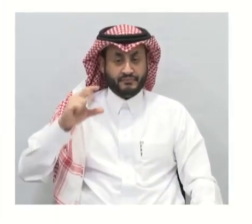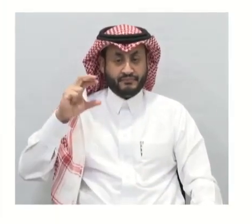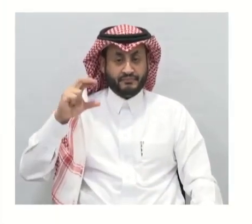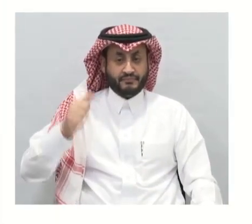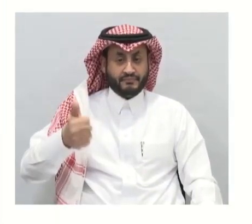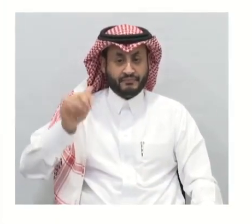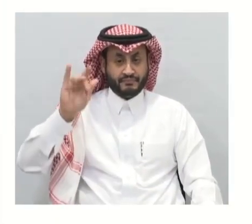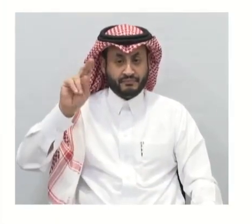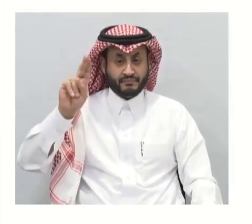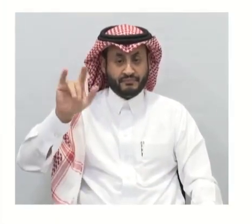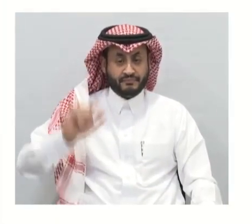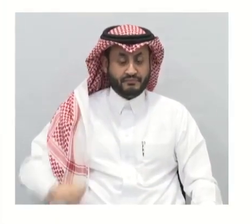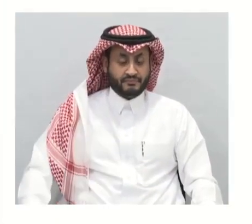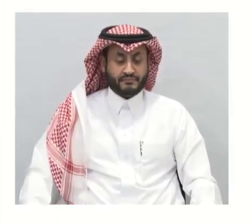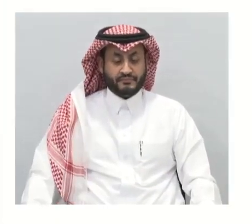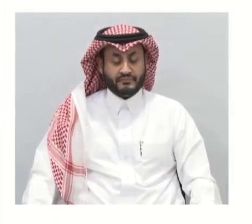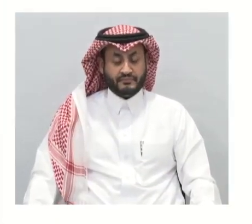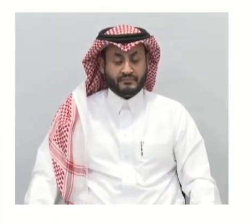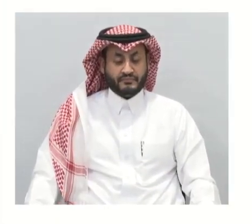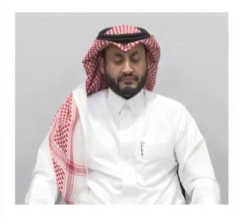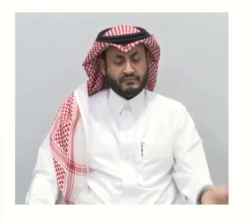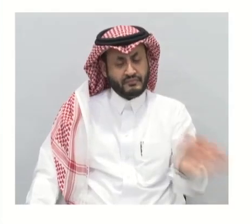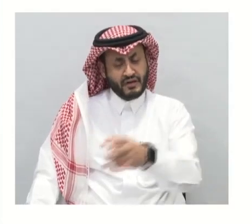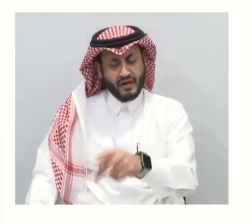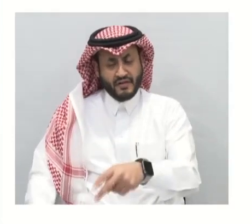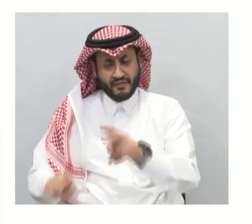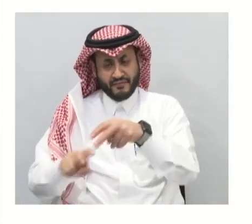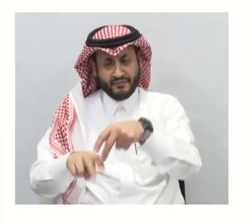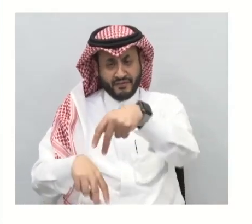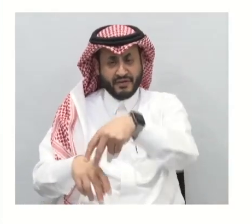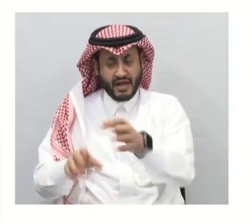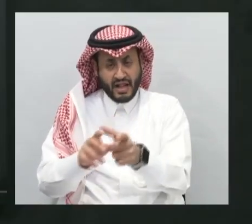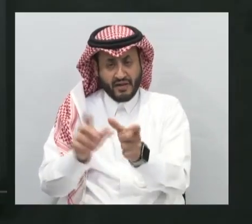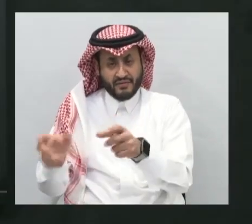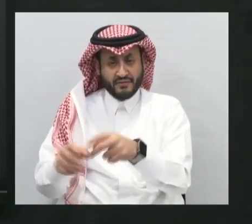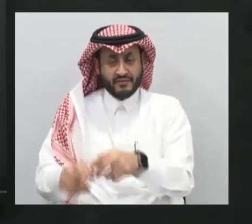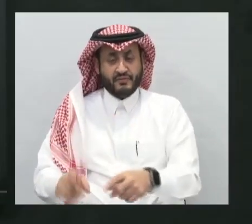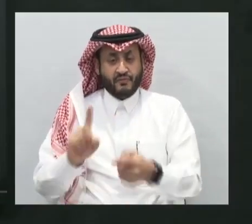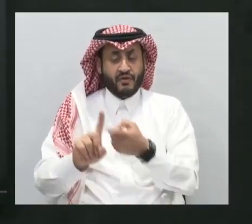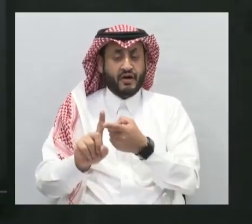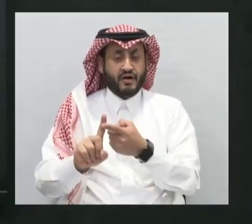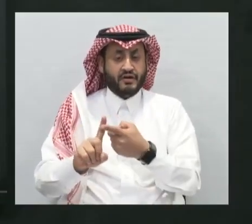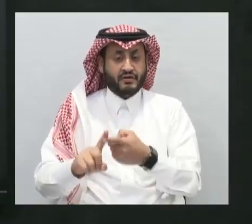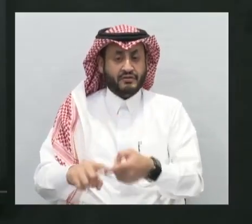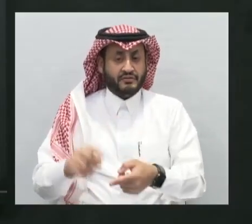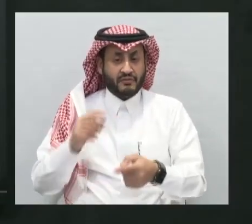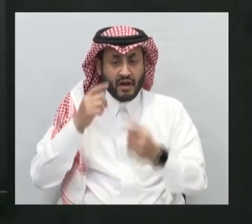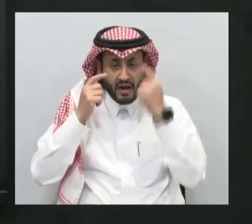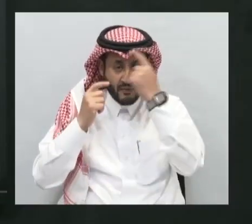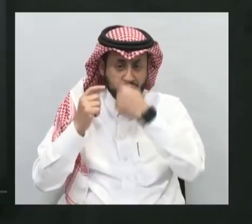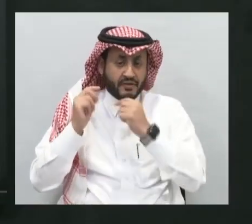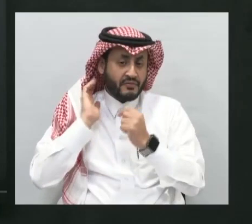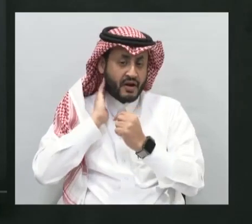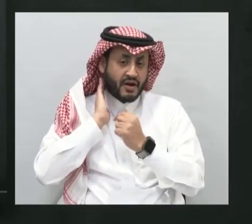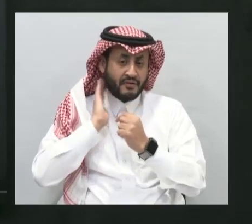الجسمي فهو ينقسم الى جزئين اعصابهم دماغيه تتعلق بالوجه والرقبه اما الاعصاب الاخرى